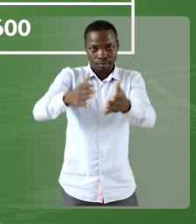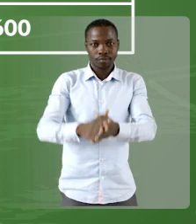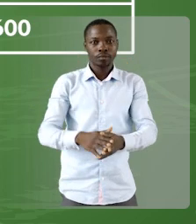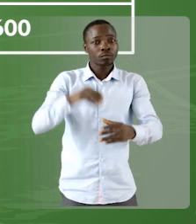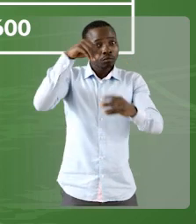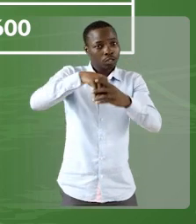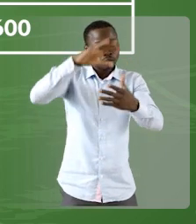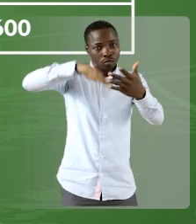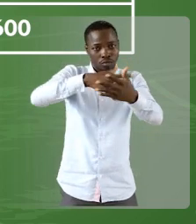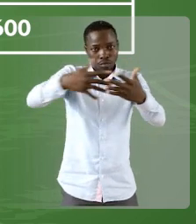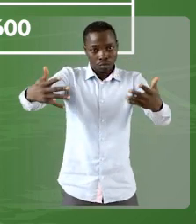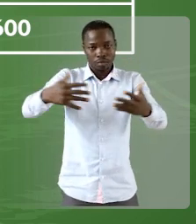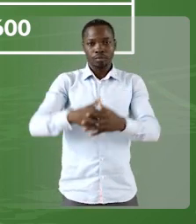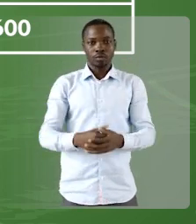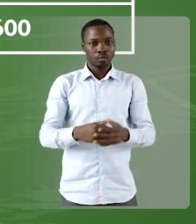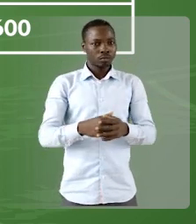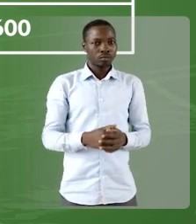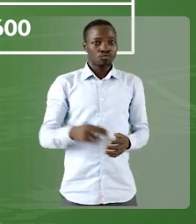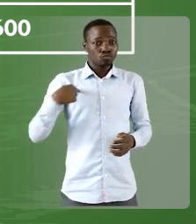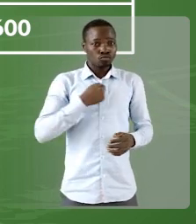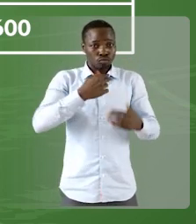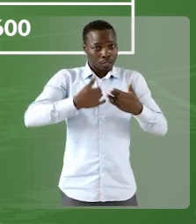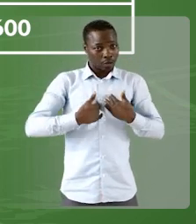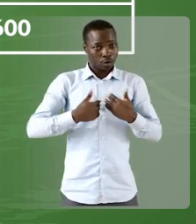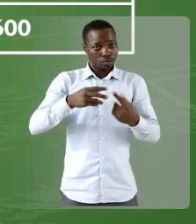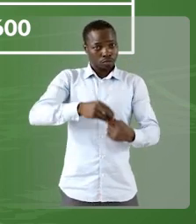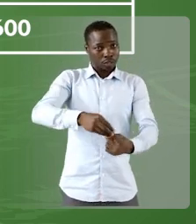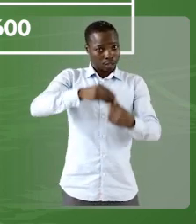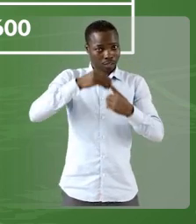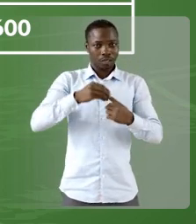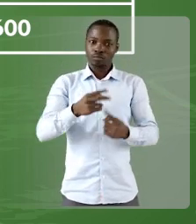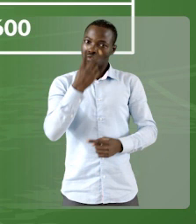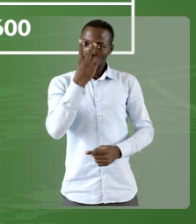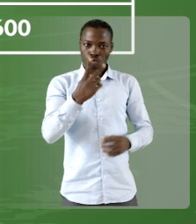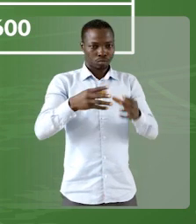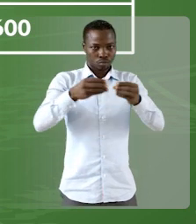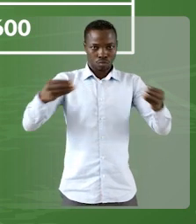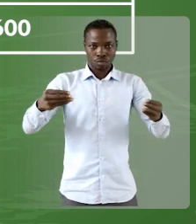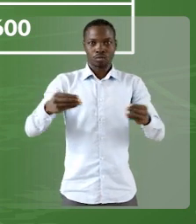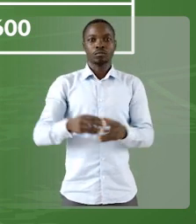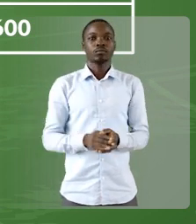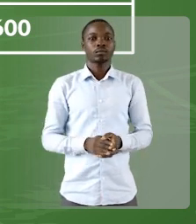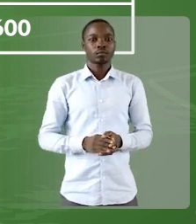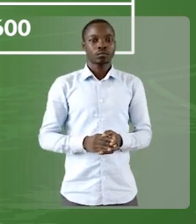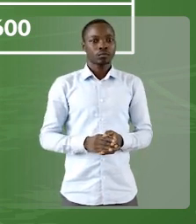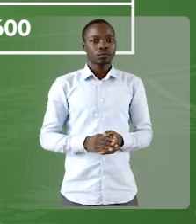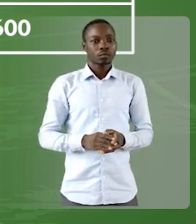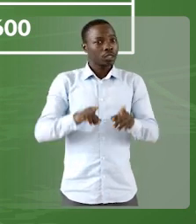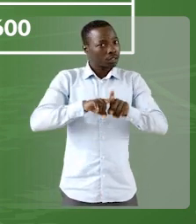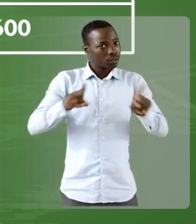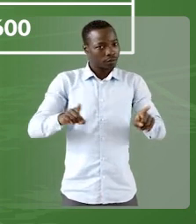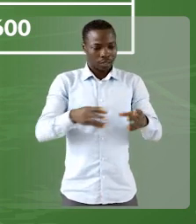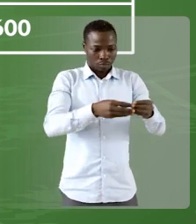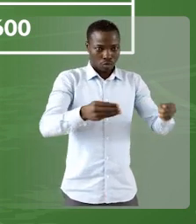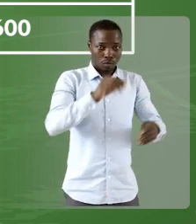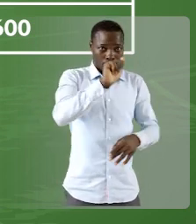tableau qui montre des caractéristiques de deux sols, de deux types de sols, sol A et